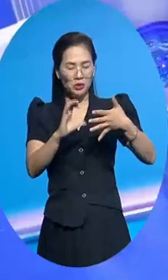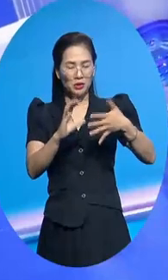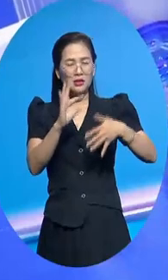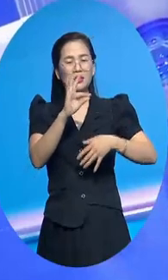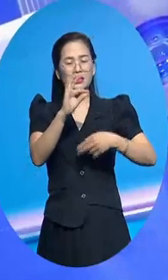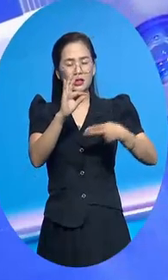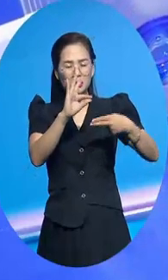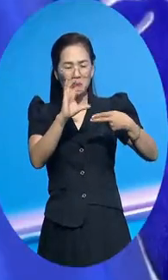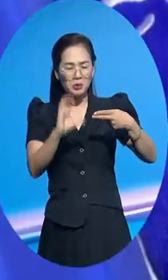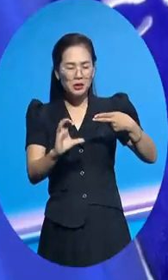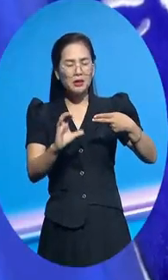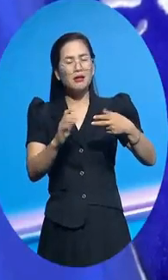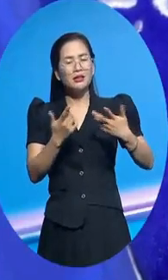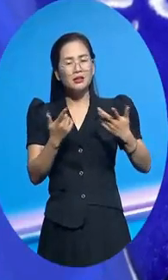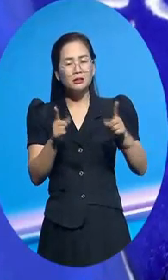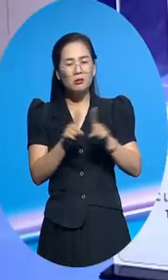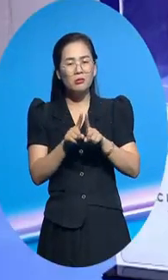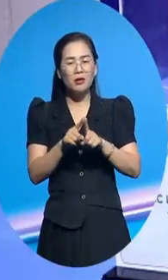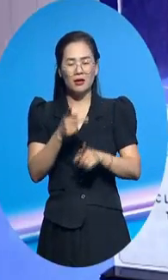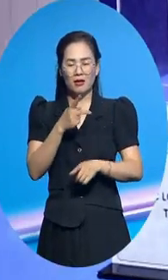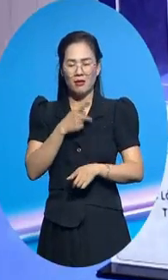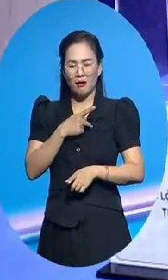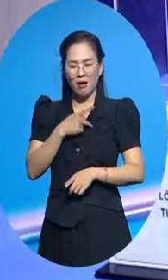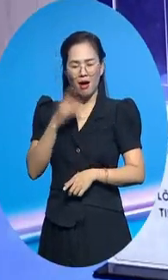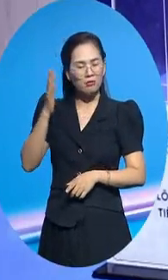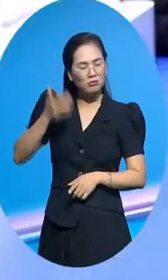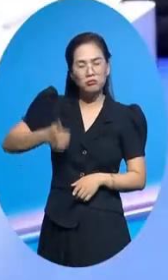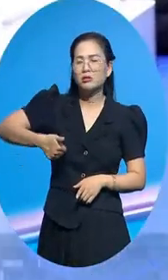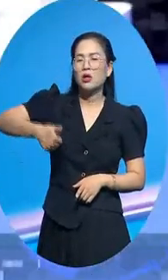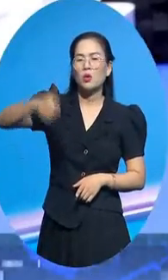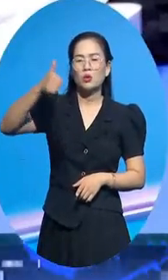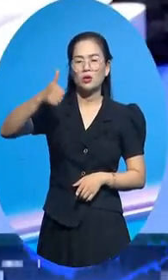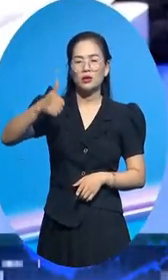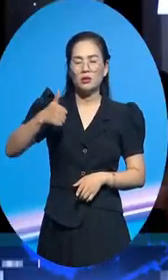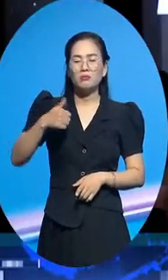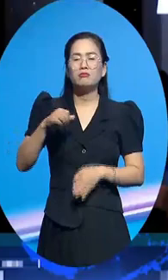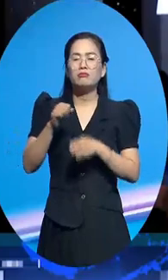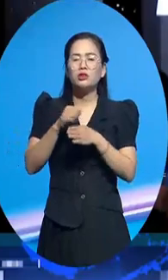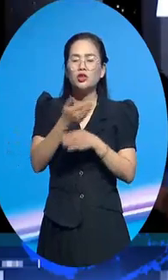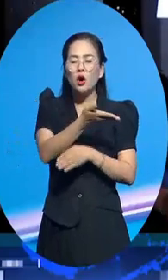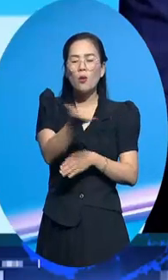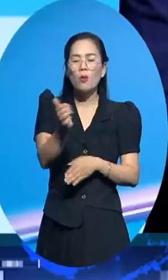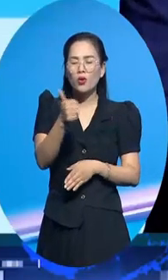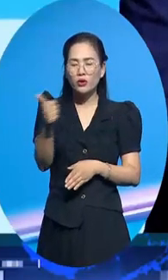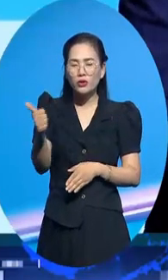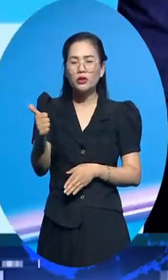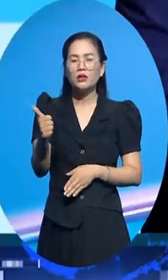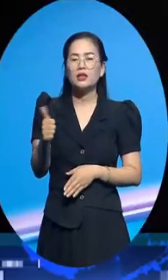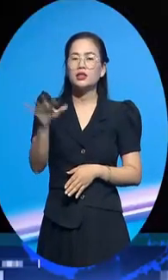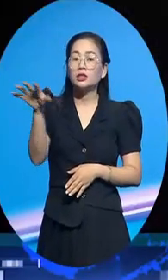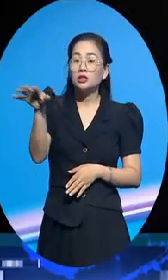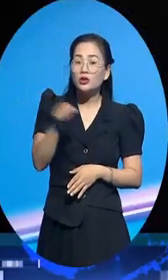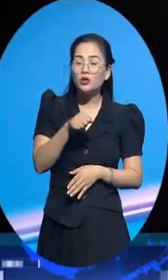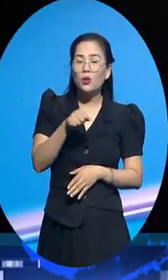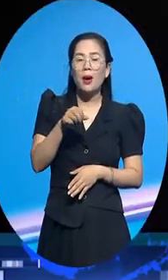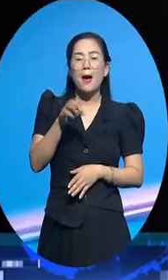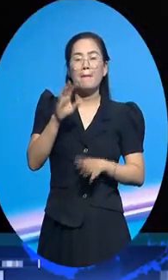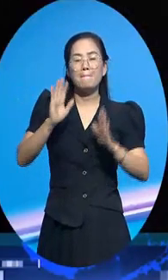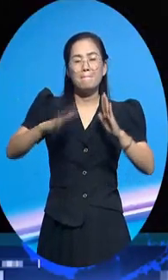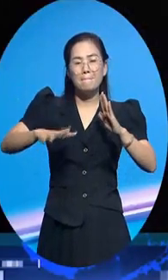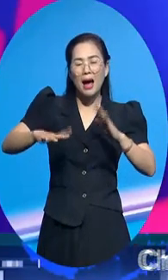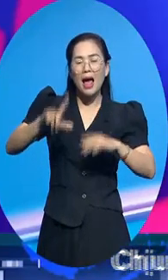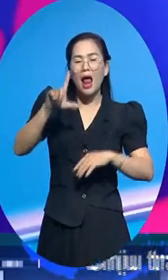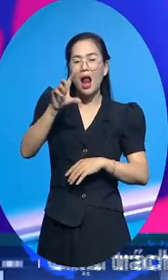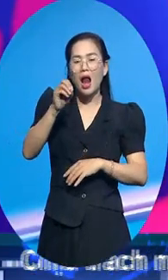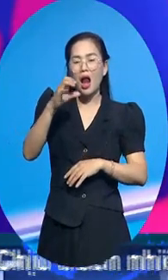tâm, Heart Service, dịch vụ từ trái tim, mong muốn mang đến trải nghiệm riêng biệt trong dịch vụ bảo trì định kỳ các sản phẩm máy lọc nước, máy